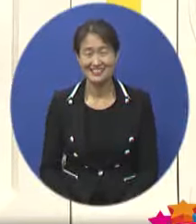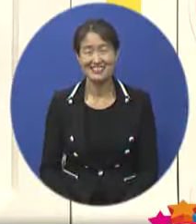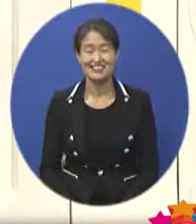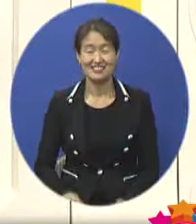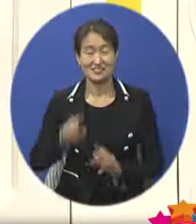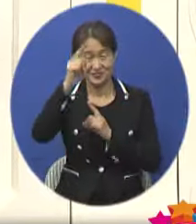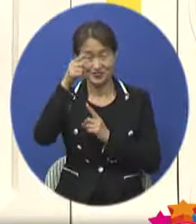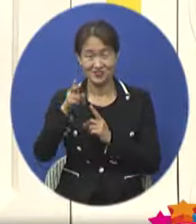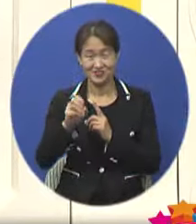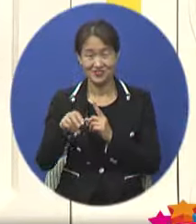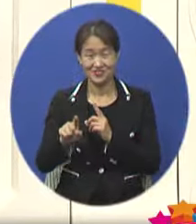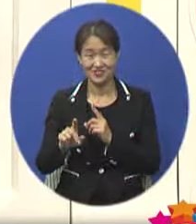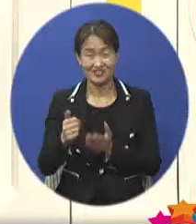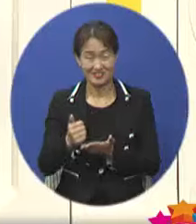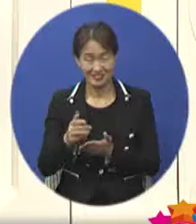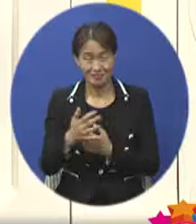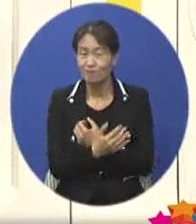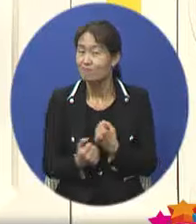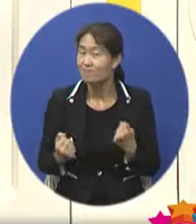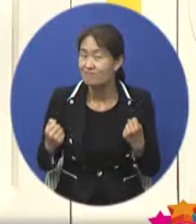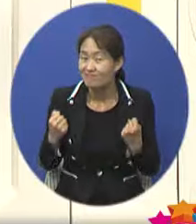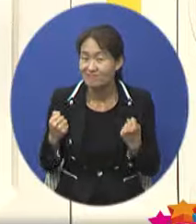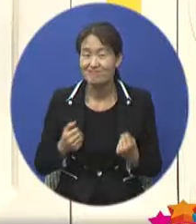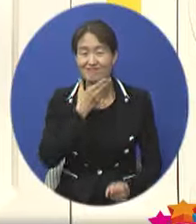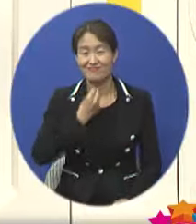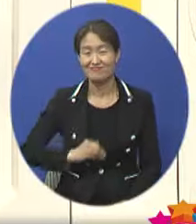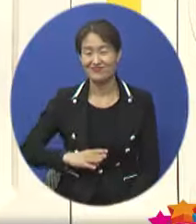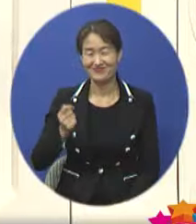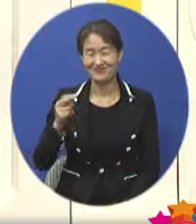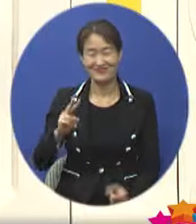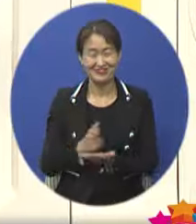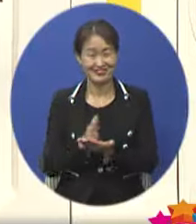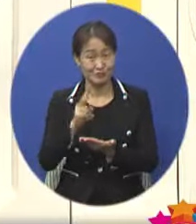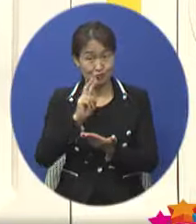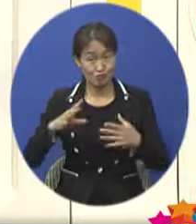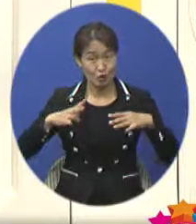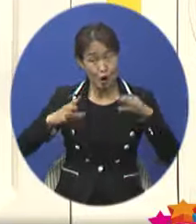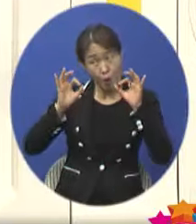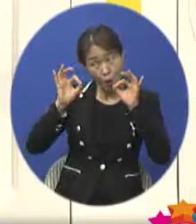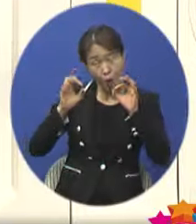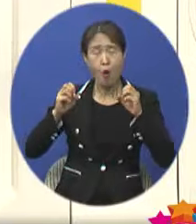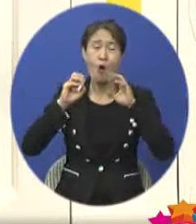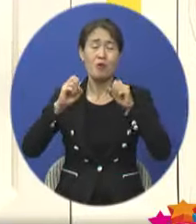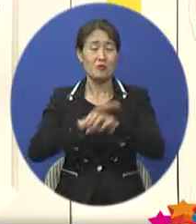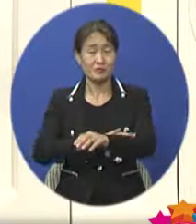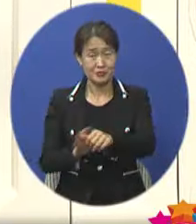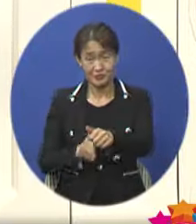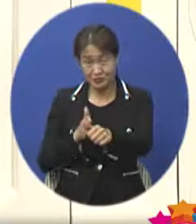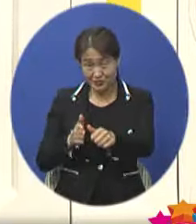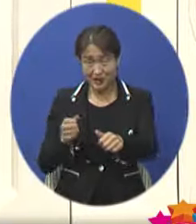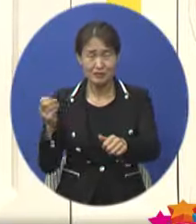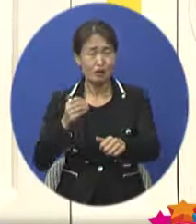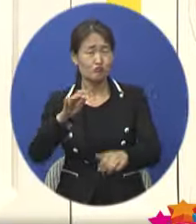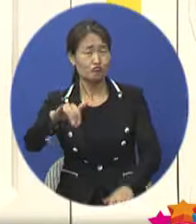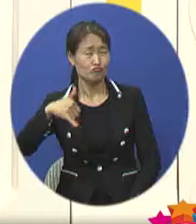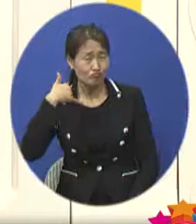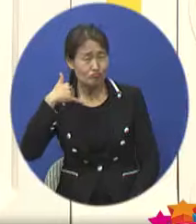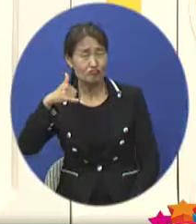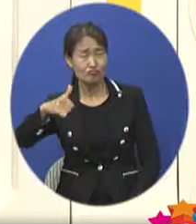이 경장님. 네. 건강하시고 우리 그 복지TV 나눔 나누자랑 많이 홍보도 해주시고. 네. 자주 참여해